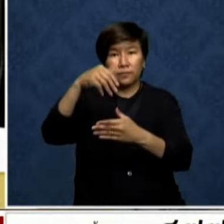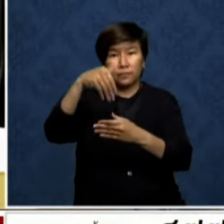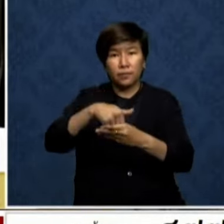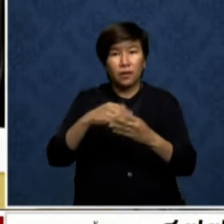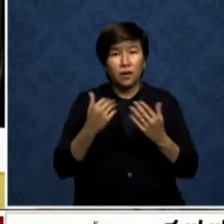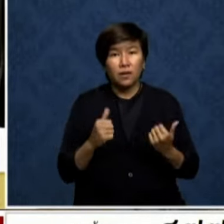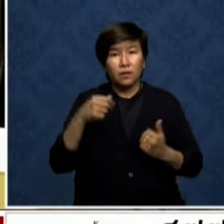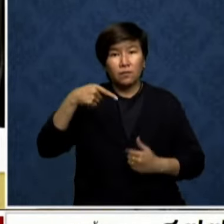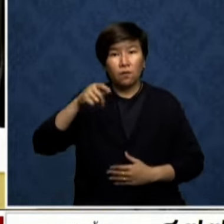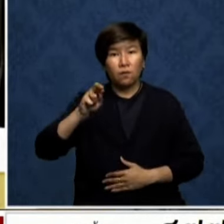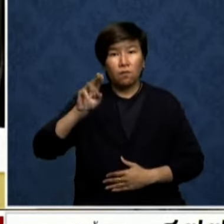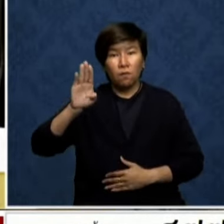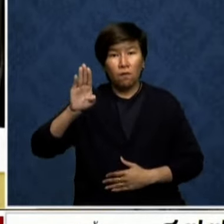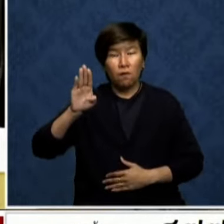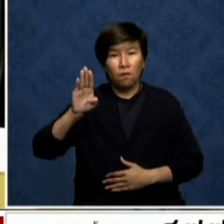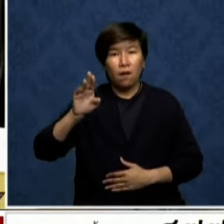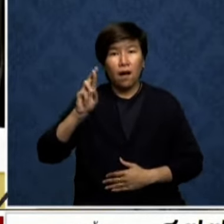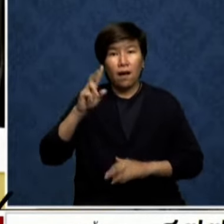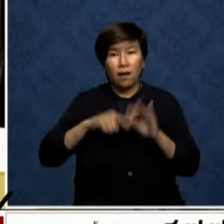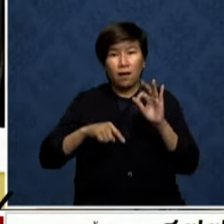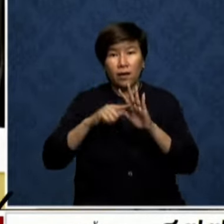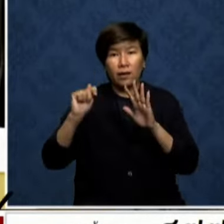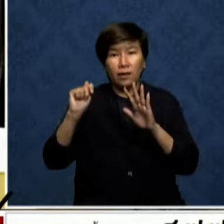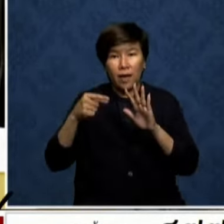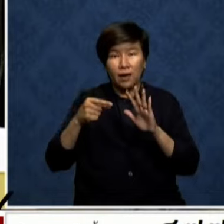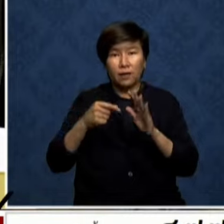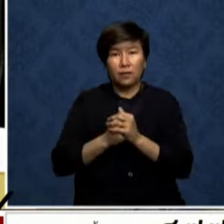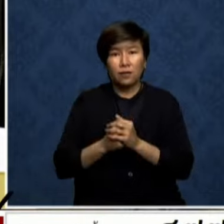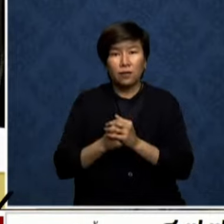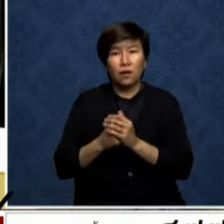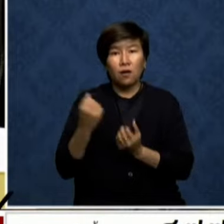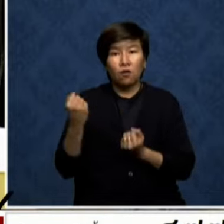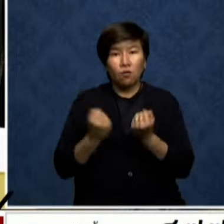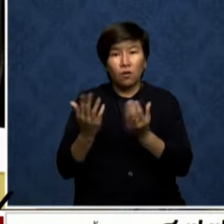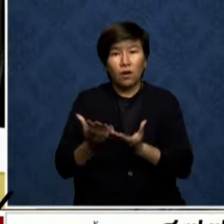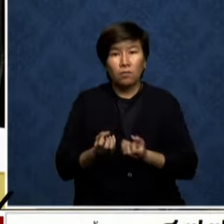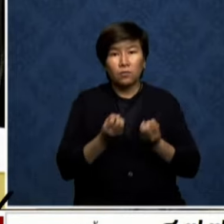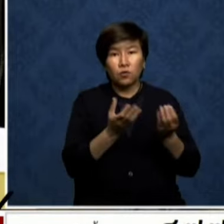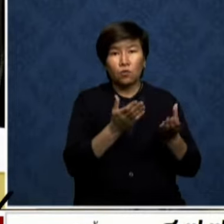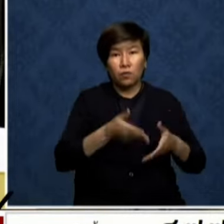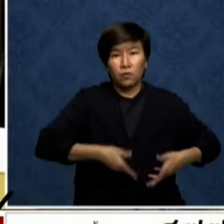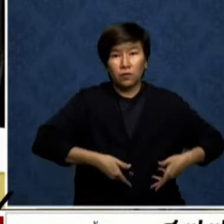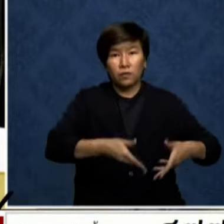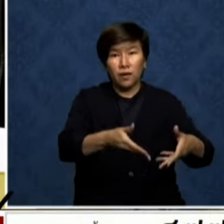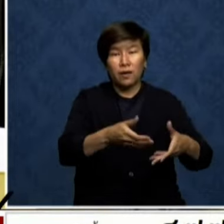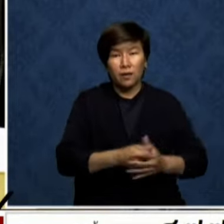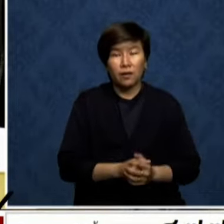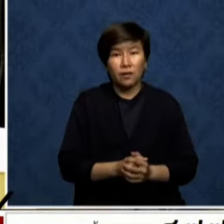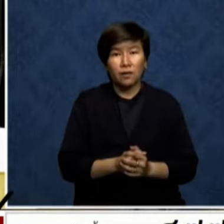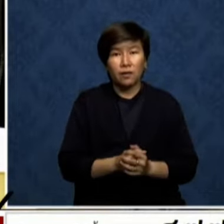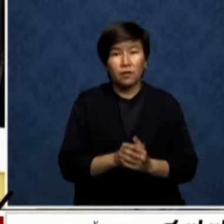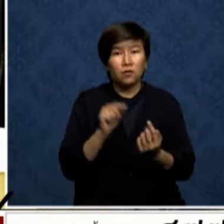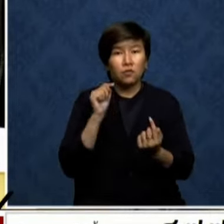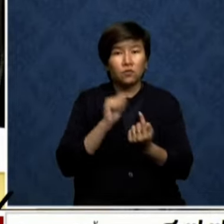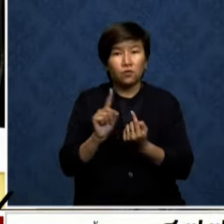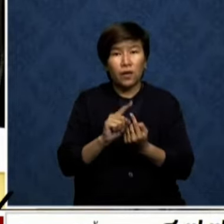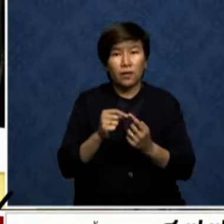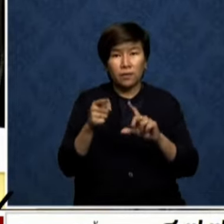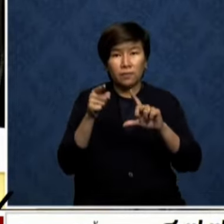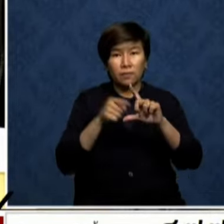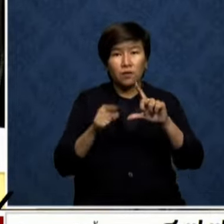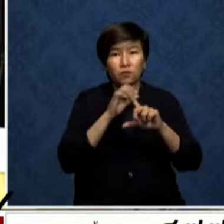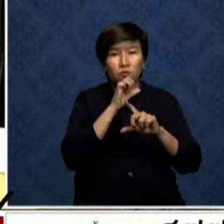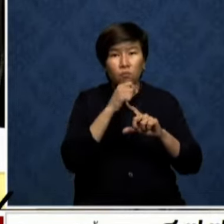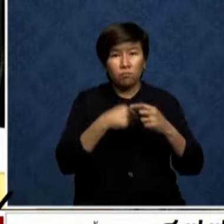าร่างเพิ่จัการขนส่งทางบกที่พอสอม.ึเป็นกฎหมายที่มความสำคัญนะครัแล้ผมก็มนใจครัว่าพรกกาวไค